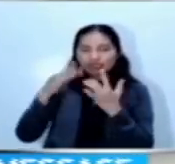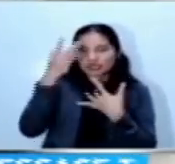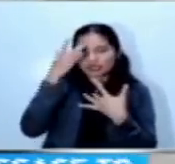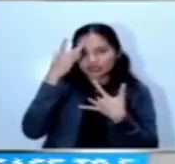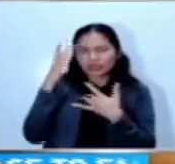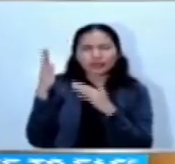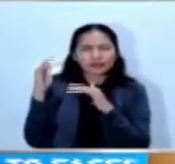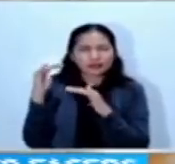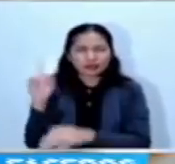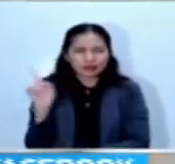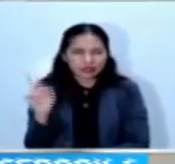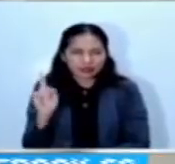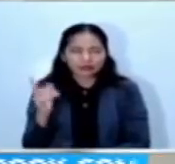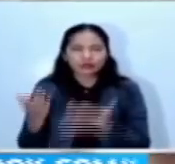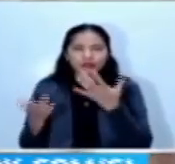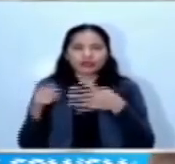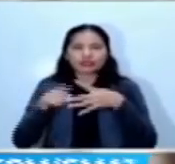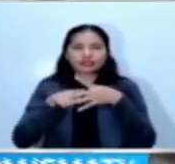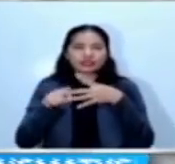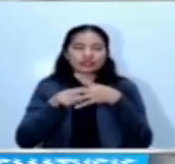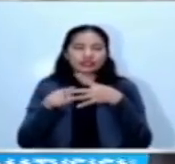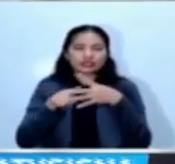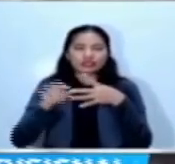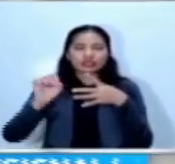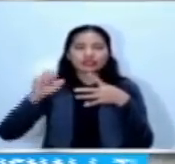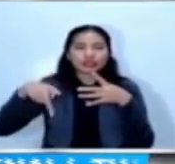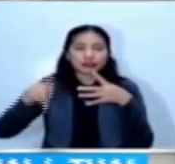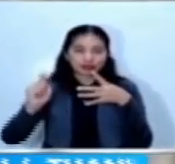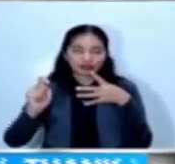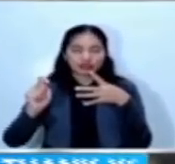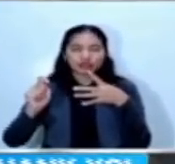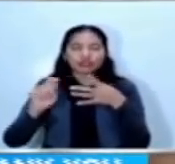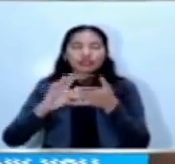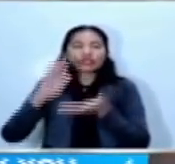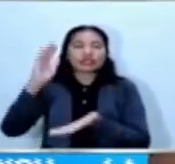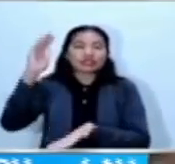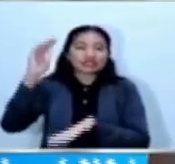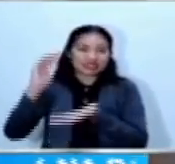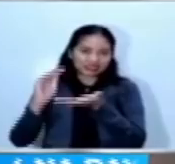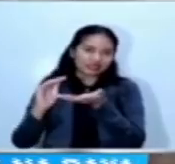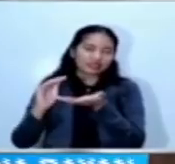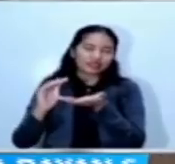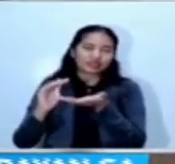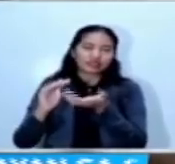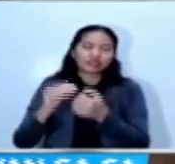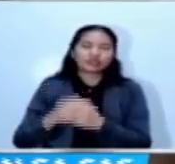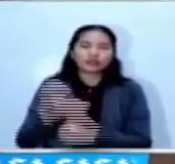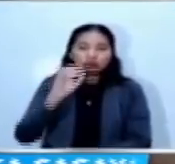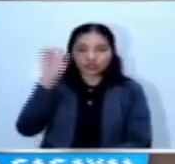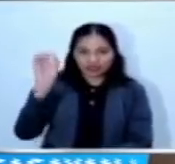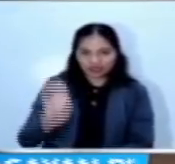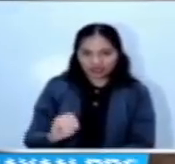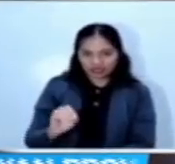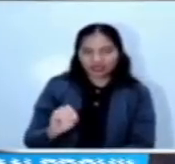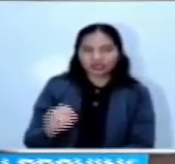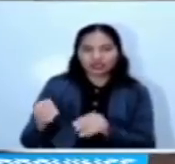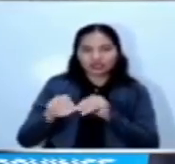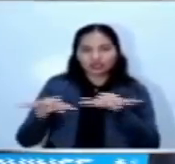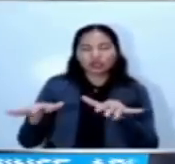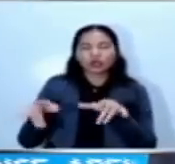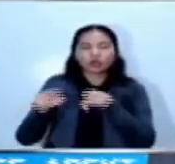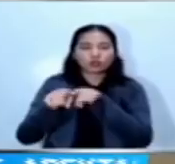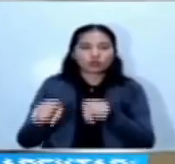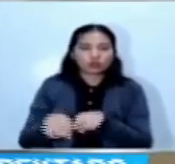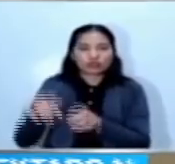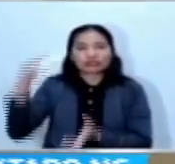by second week of September ay bumaba na to less than one ang reproduction number at magsimula nang bumaba yung